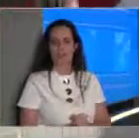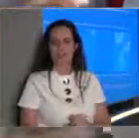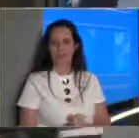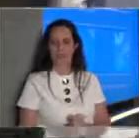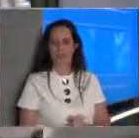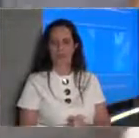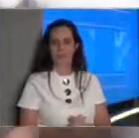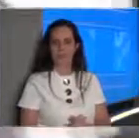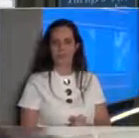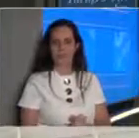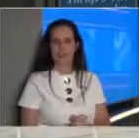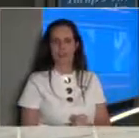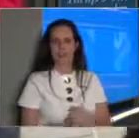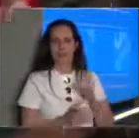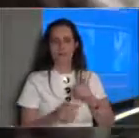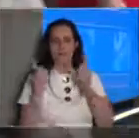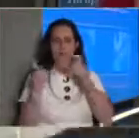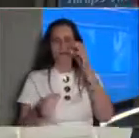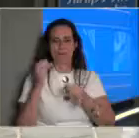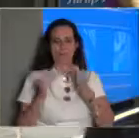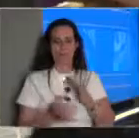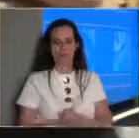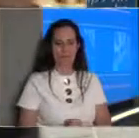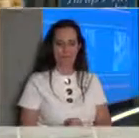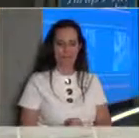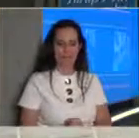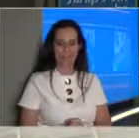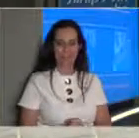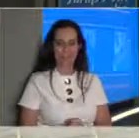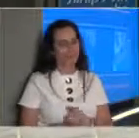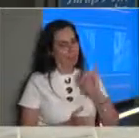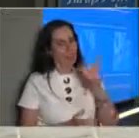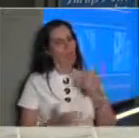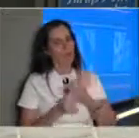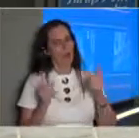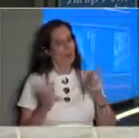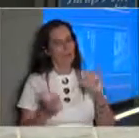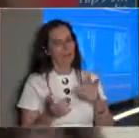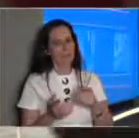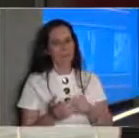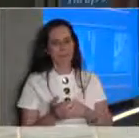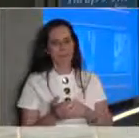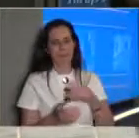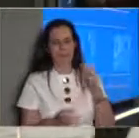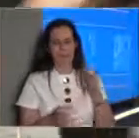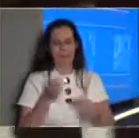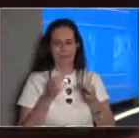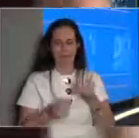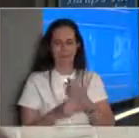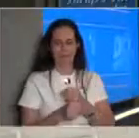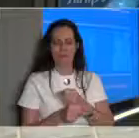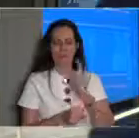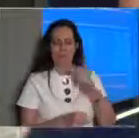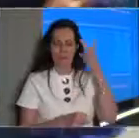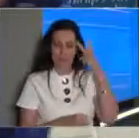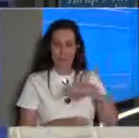לפי דעתך, צריך להגביל את בית המשפט? כן, למה לא? אין שום ספק שלא. בית המשפט שהוא מחוקק, אבל צריך